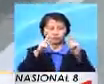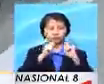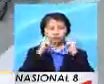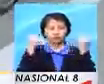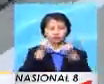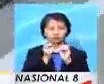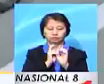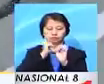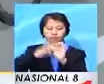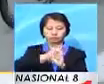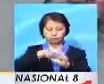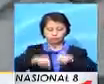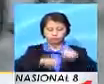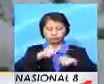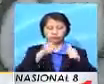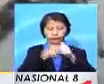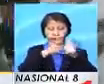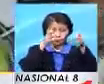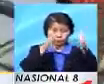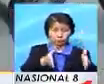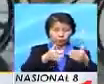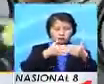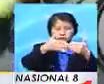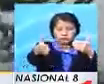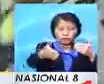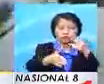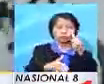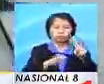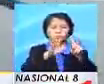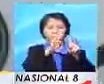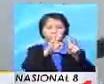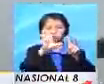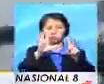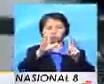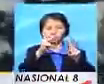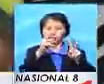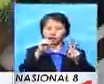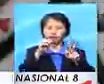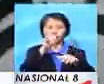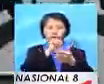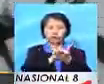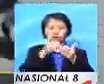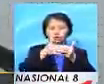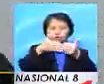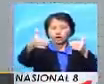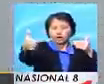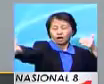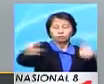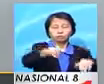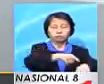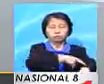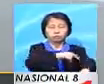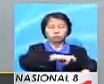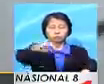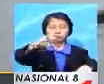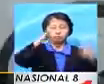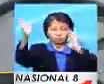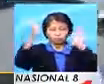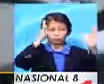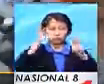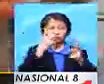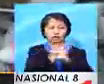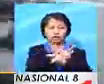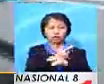pasukan menyertai perlumbaan peringkat pertama sejauh 265 km yang merupakan jarak terpanjang Jelajah Malaysia